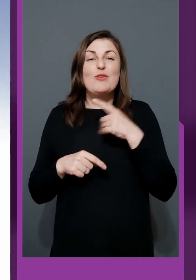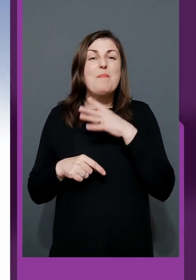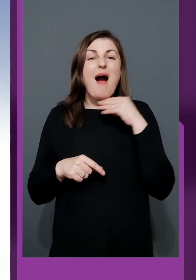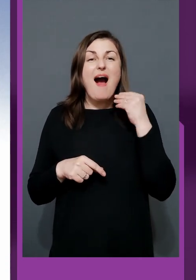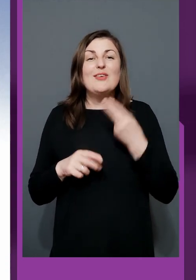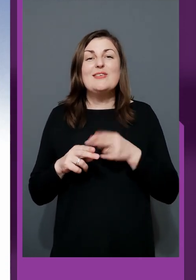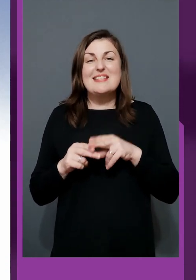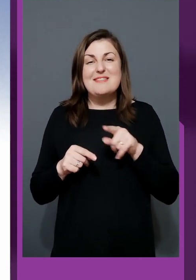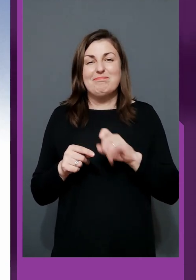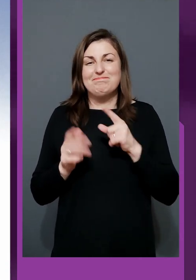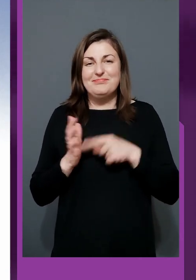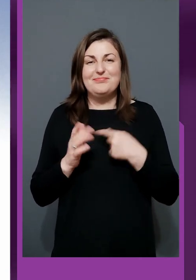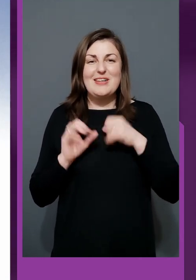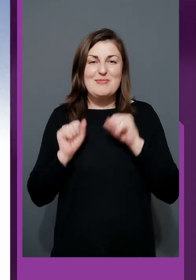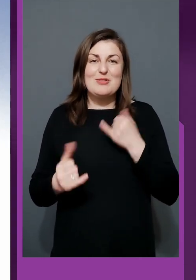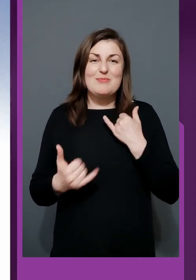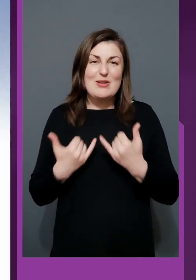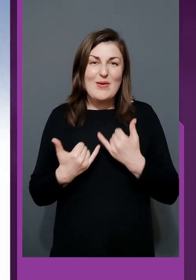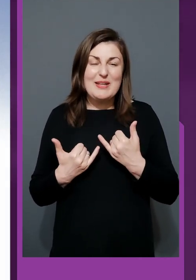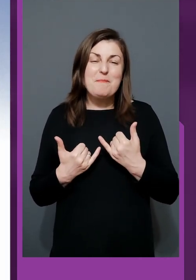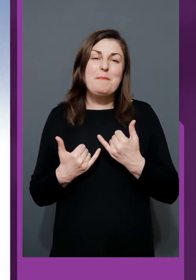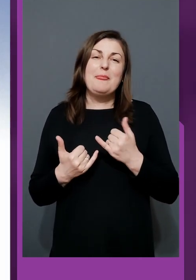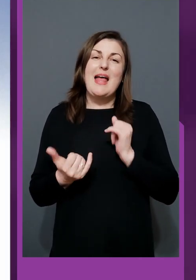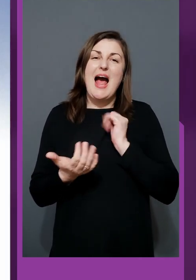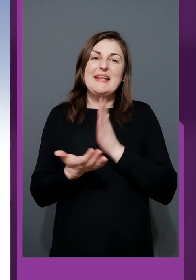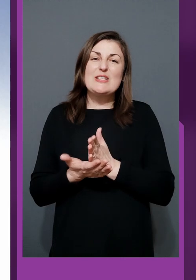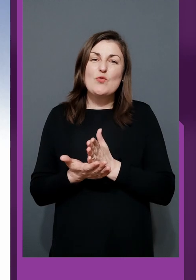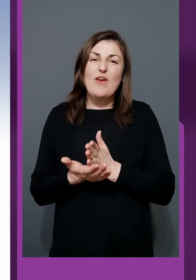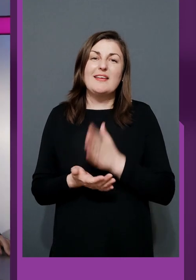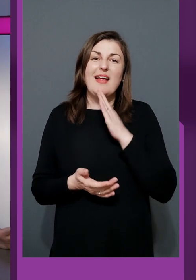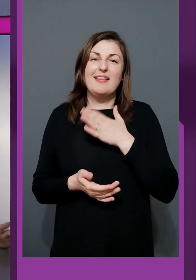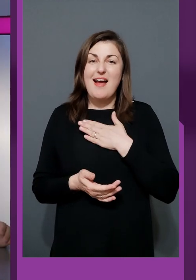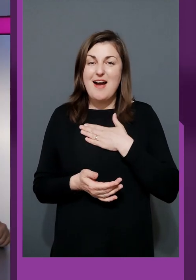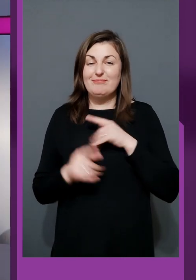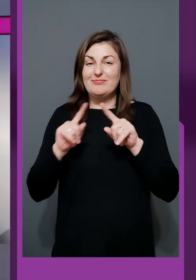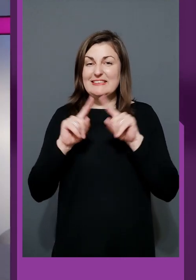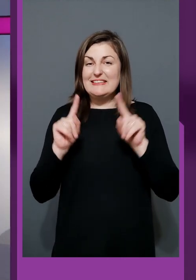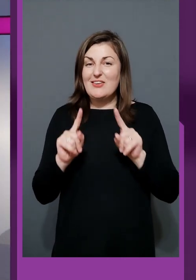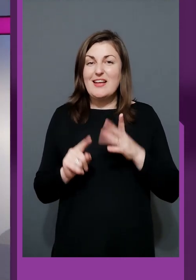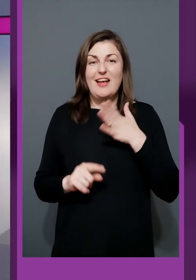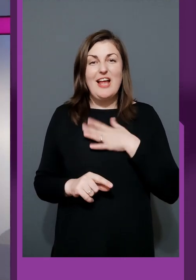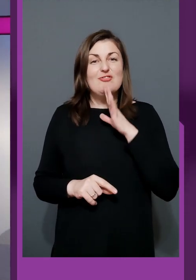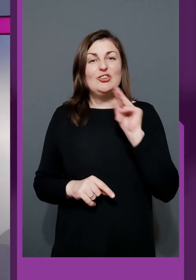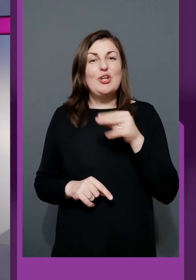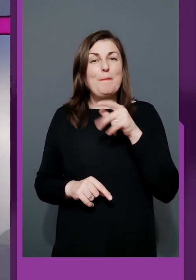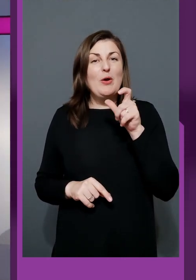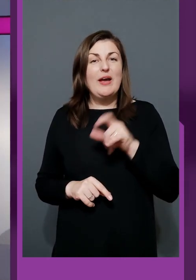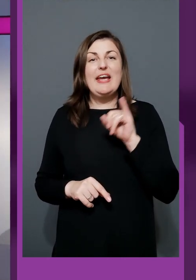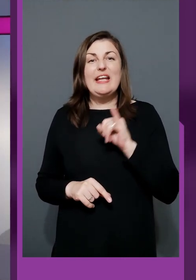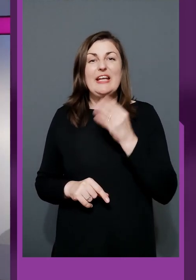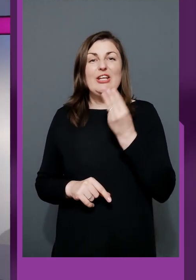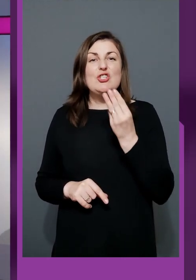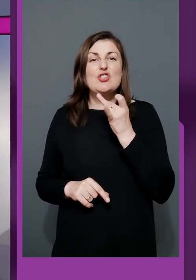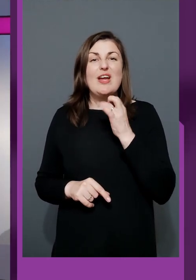багатоце сабе питання ми зможемо сьогодні адресувати нашій зірочці нашій чемпіонці Ірині